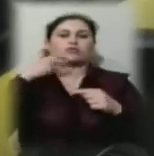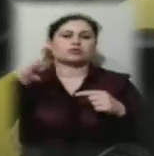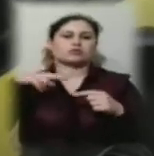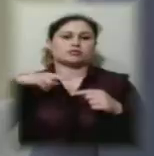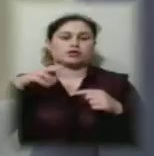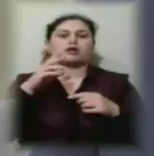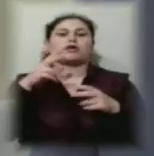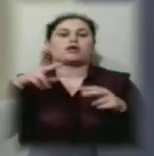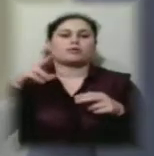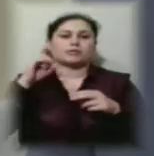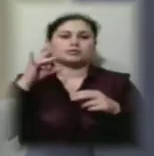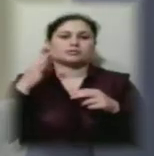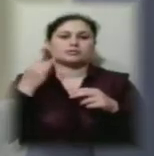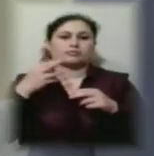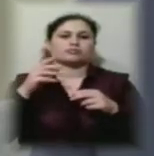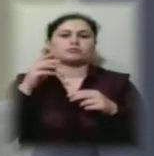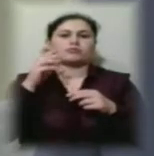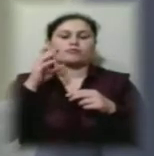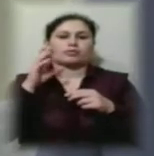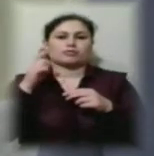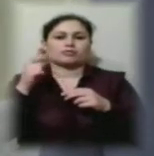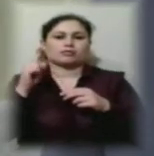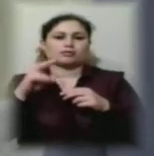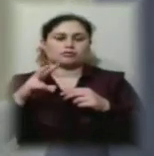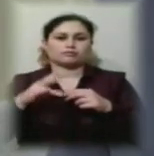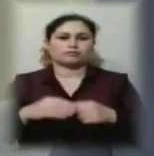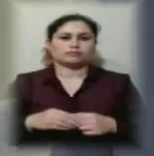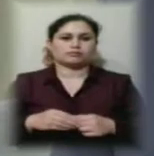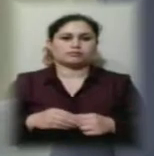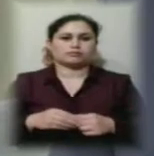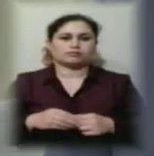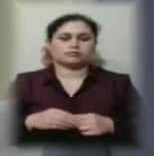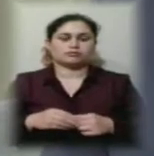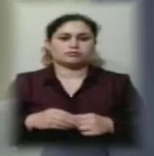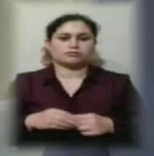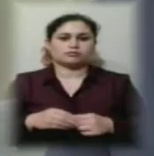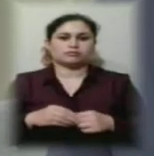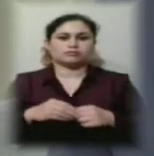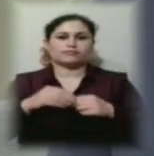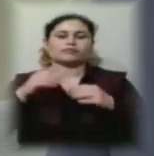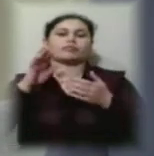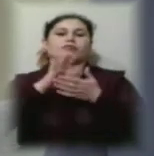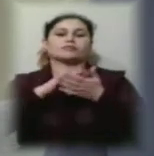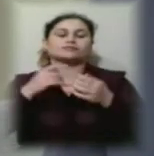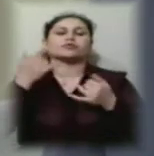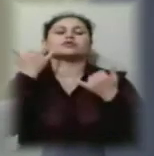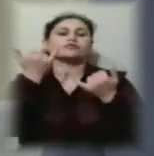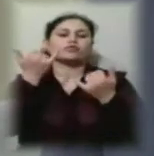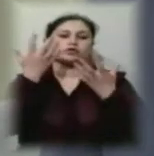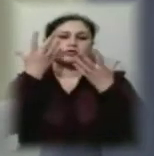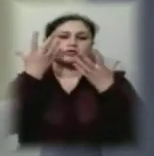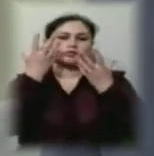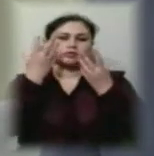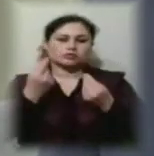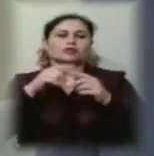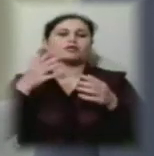Устинов. На сьогоднішній день в нашому парку працює 51 тролейбус. Щодня на лінії виходить 40 тролейбусів в